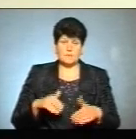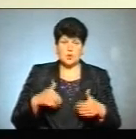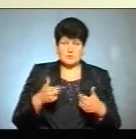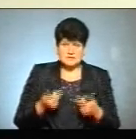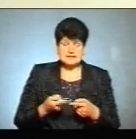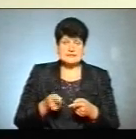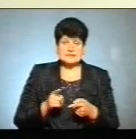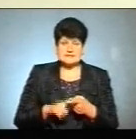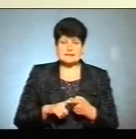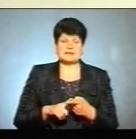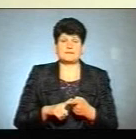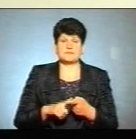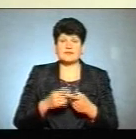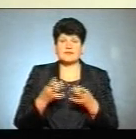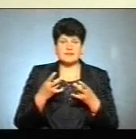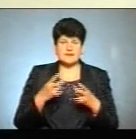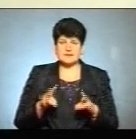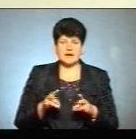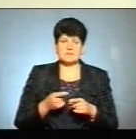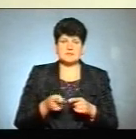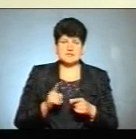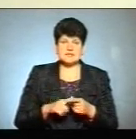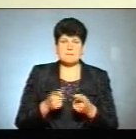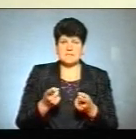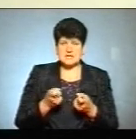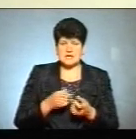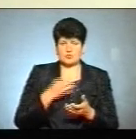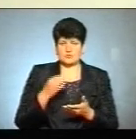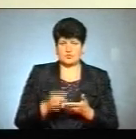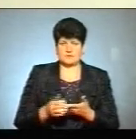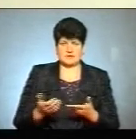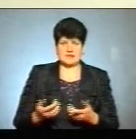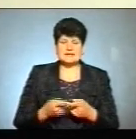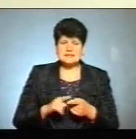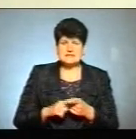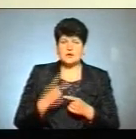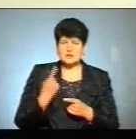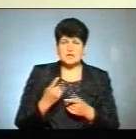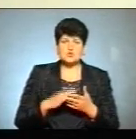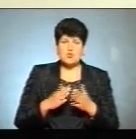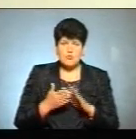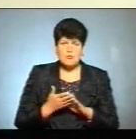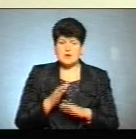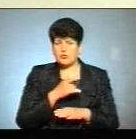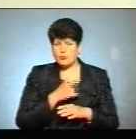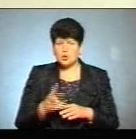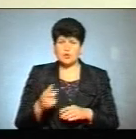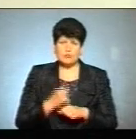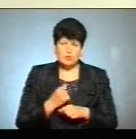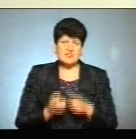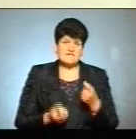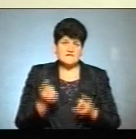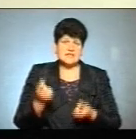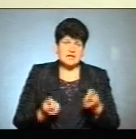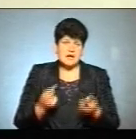ж не, ну, не треба за це ні притягувати до відповідальності. Це одна із умов. Але впродовж роботи виникають такі